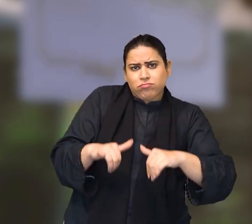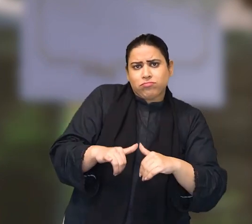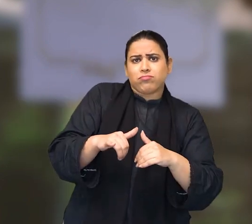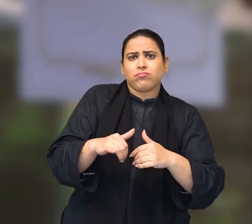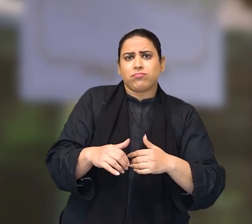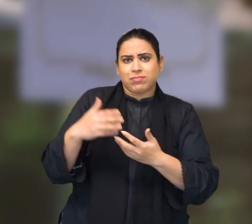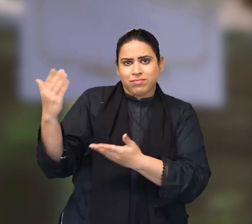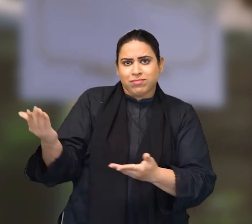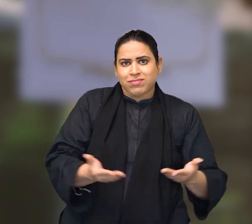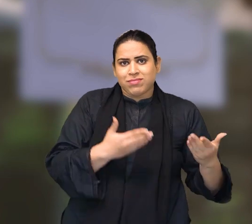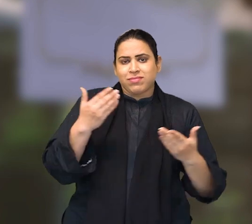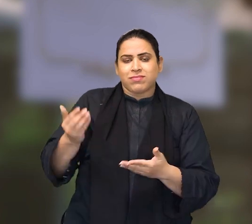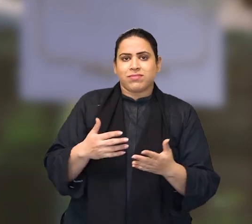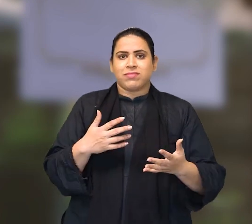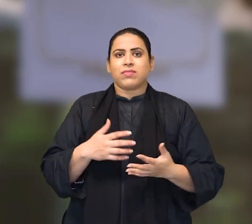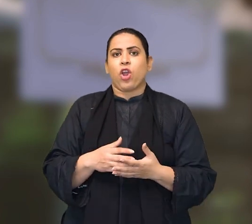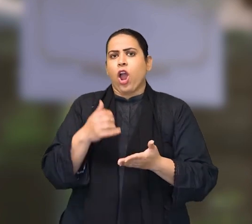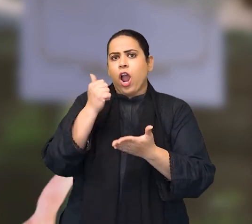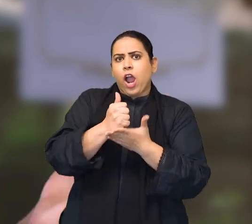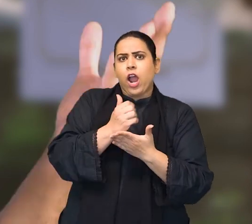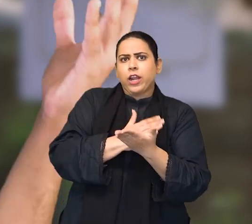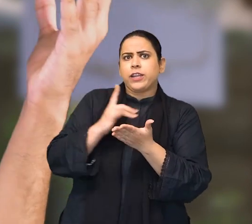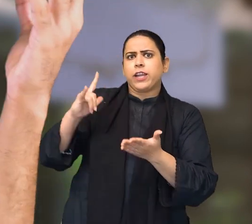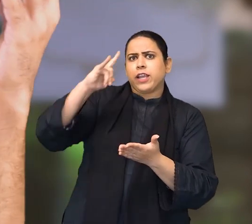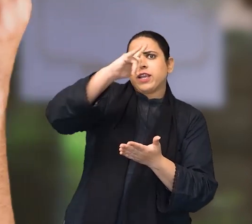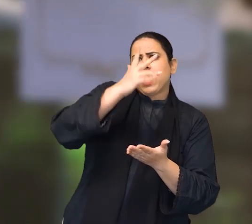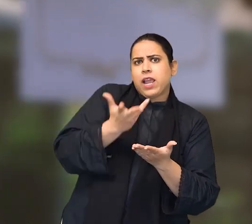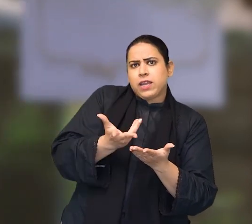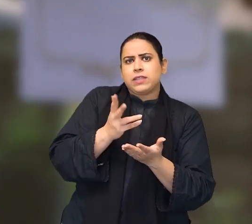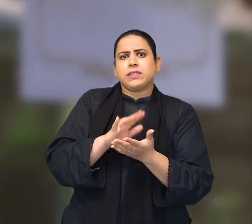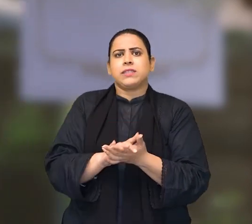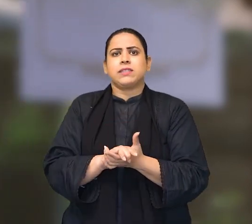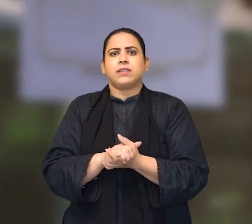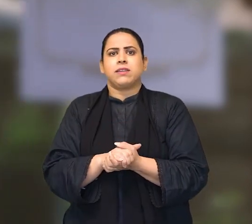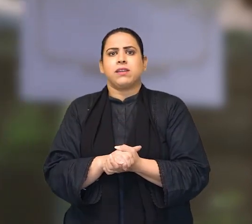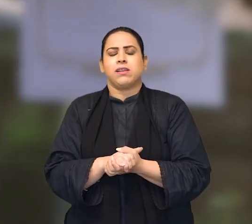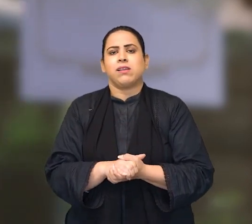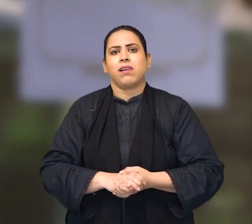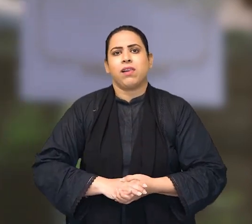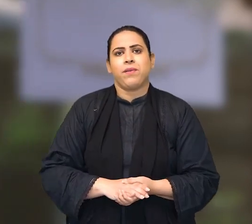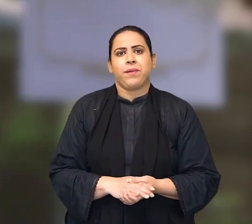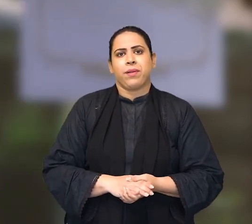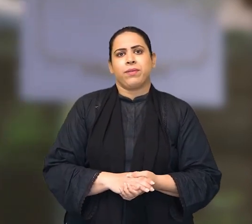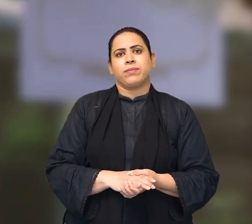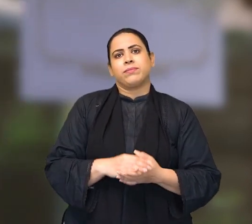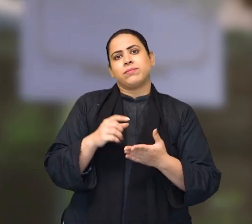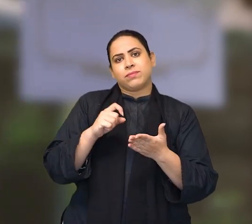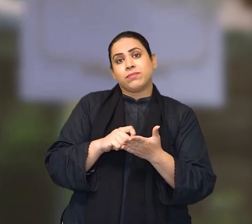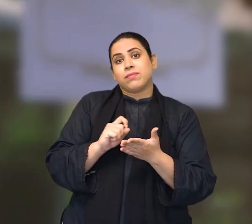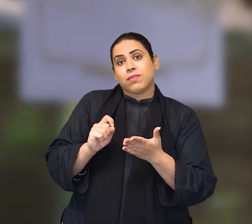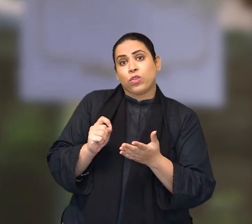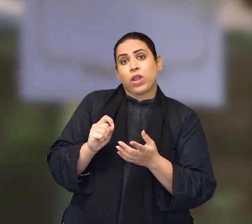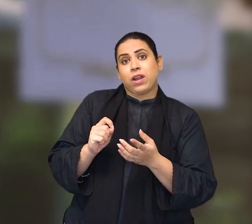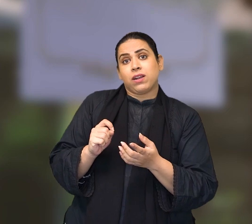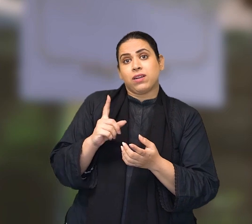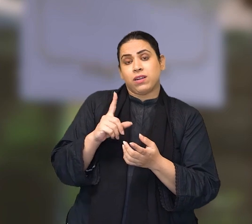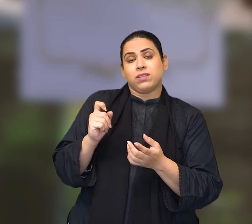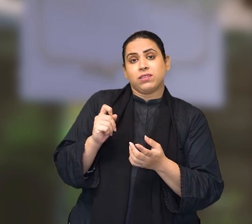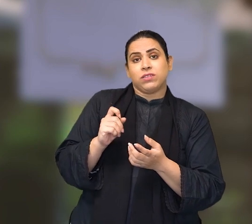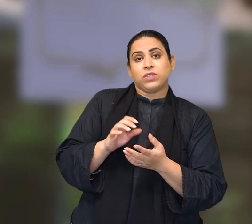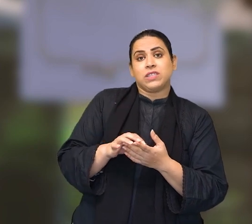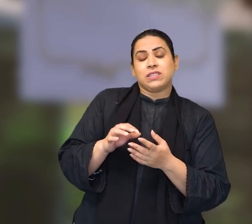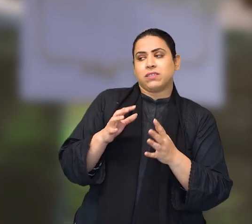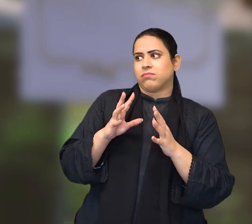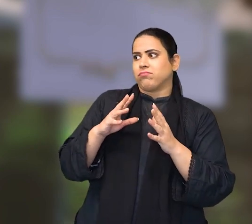आ रहे हैं या डिफरेंट जगहों से स्पेशल ड्रेसेस आ रहे हैं. लाइक पीपल आर बुकिंग टिकट्स और एक नया ही विद